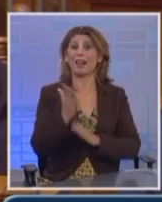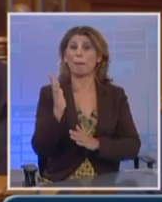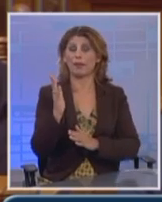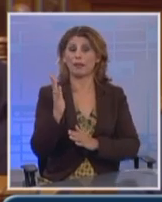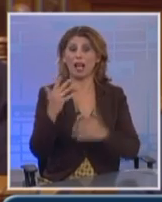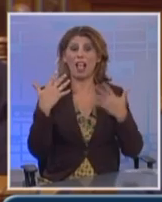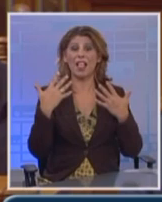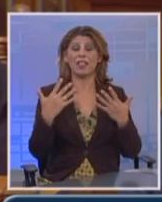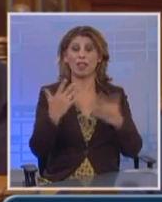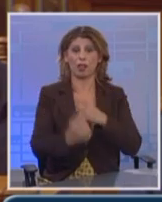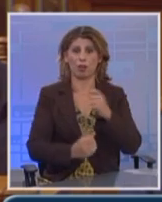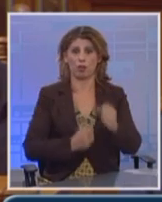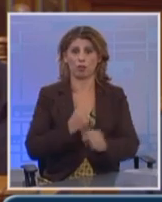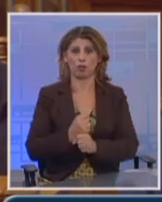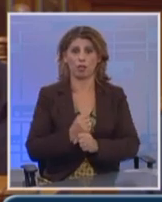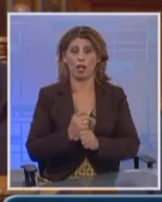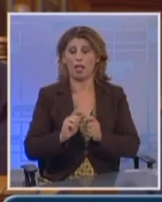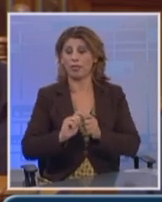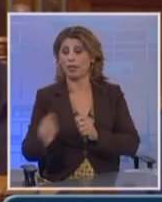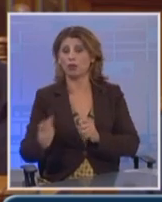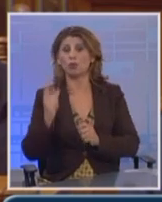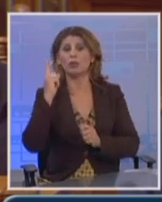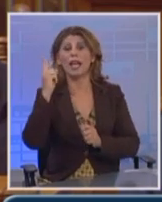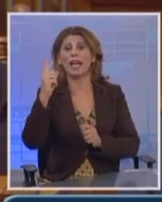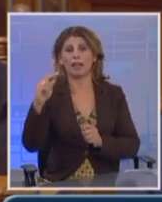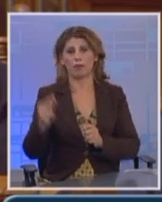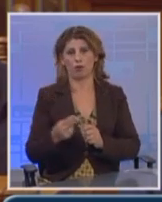10 χρόνια, δεν είχε δοθεί ούτε ένα ευρώ.